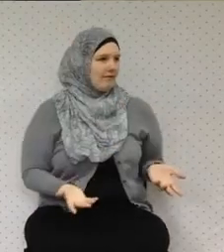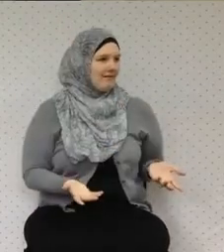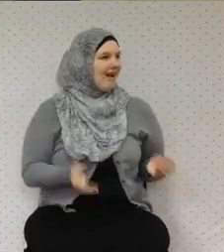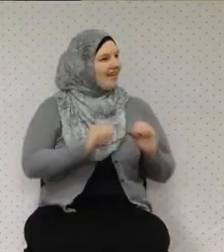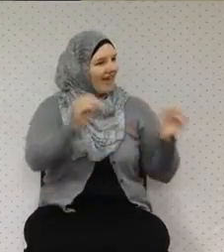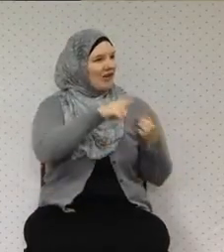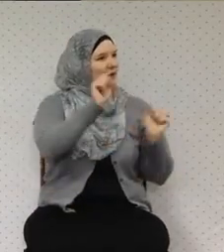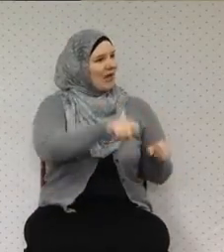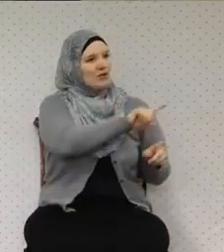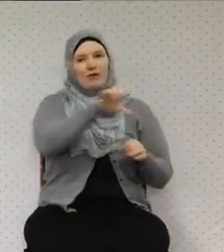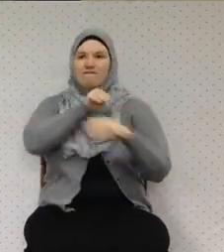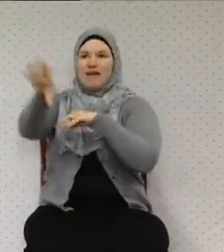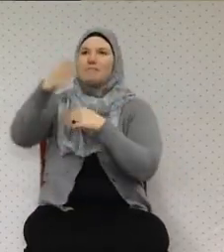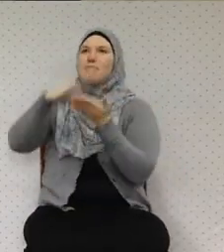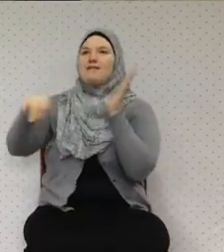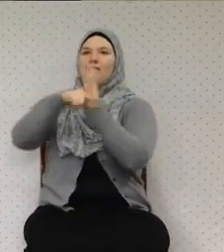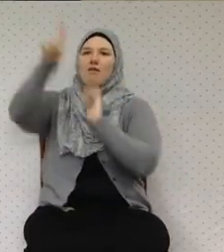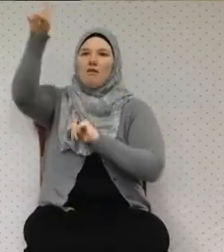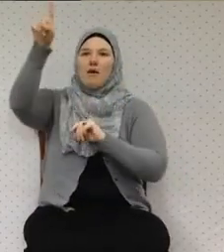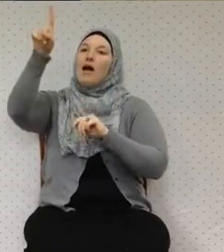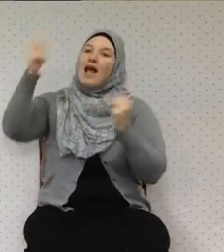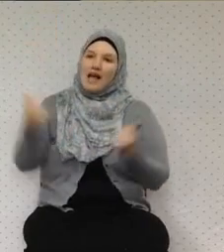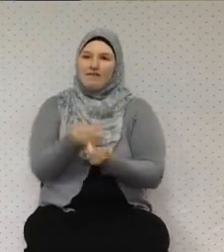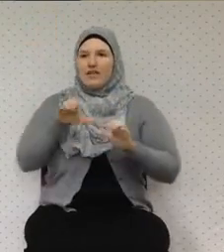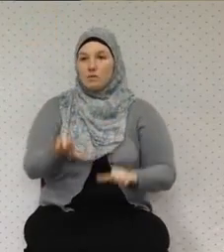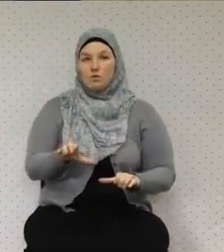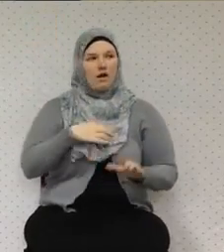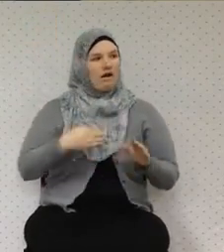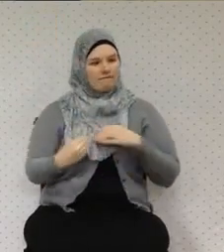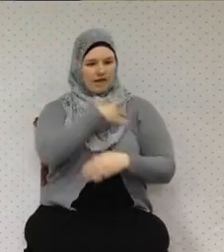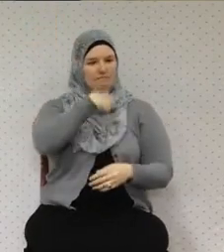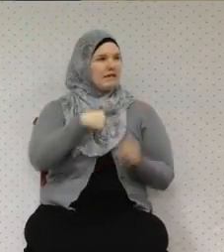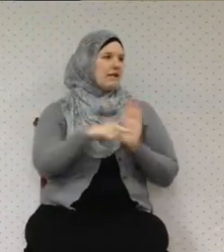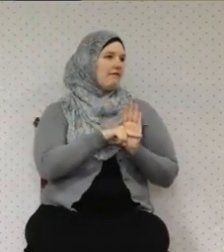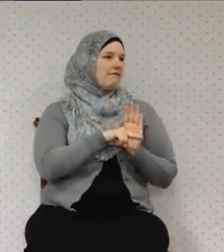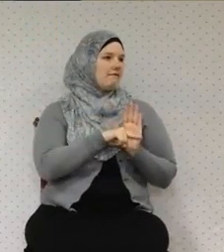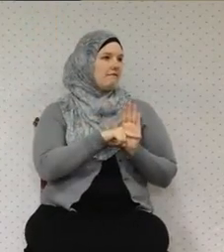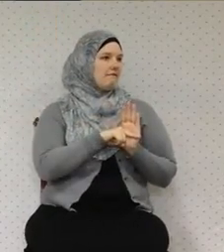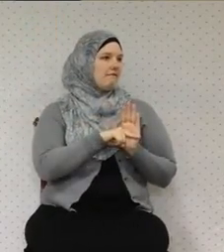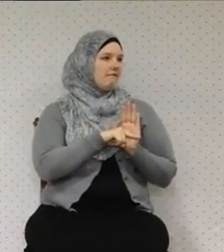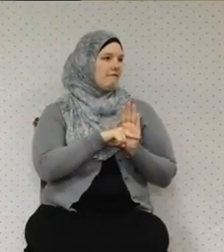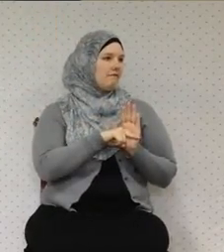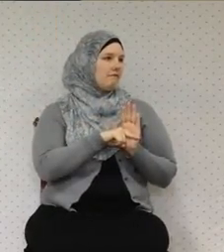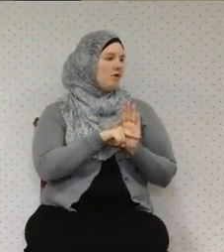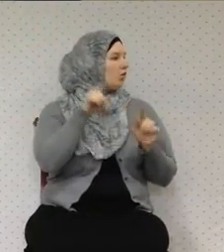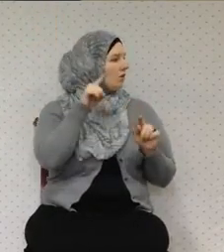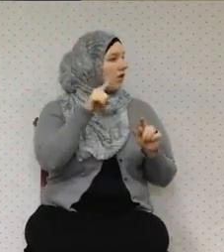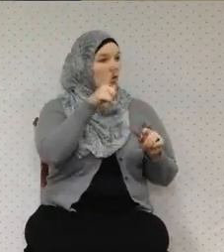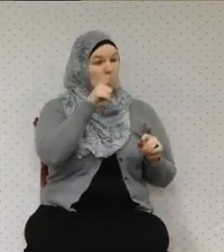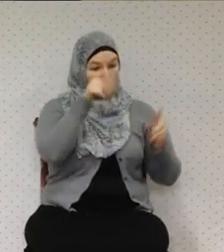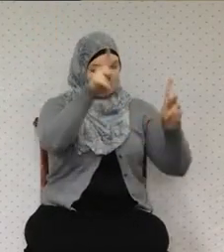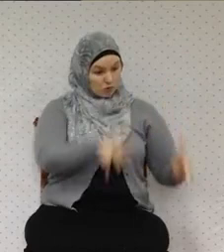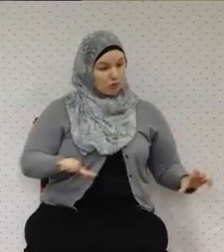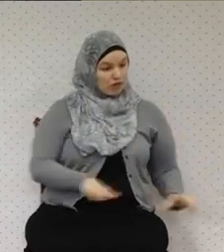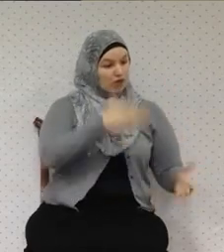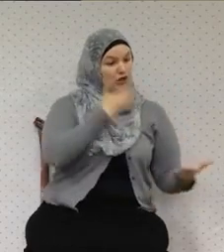can affect Allah. Everything we do affects us only. من أحسن فلنفسه. He who